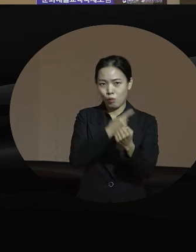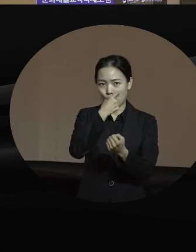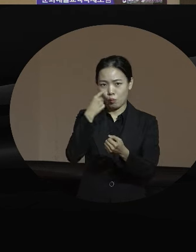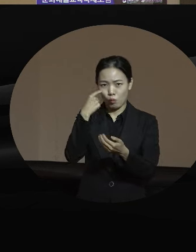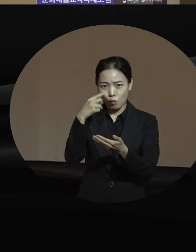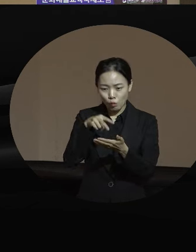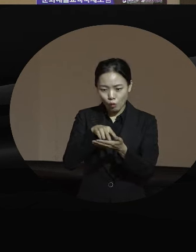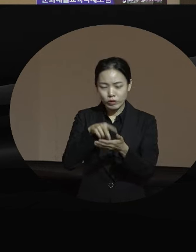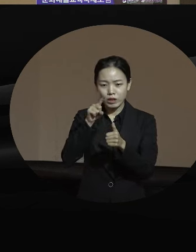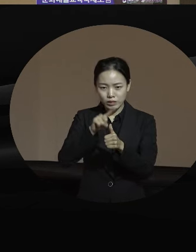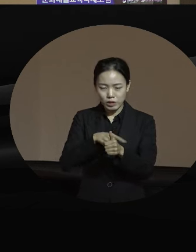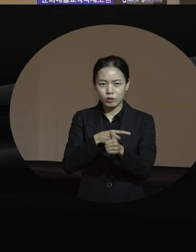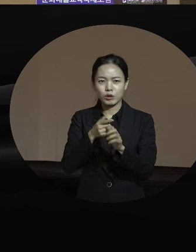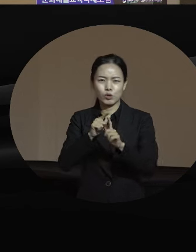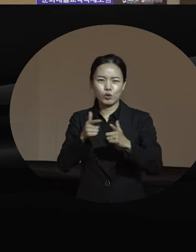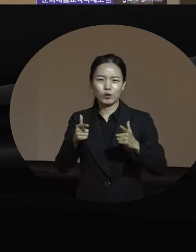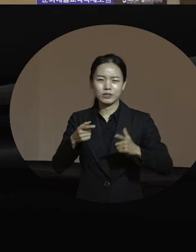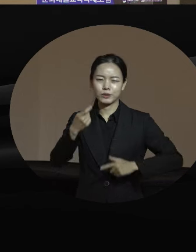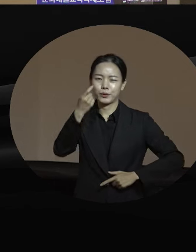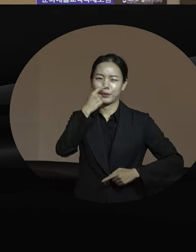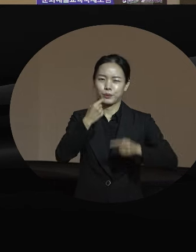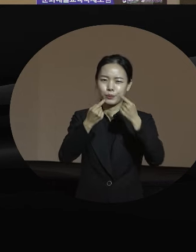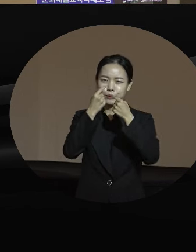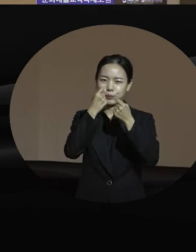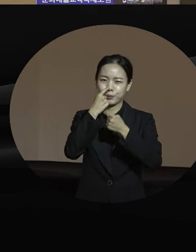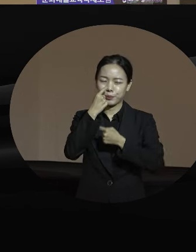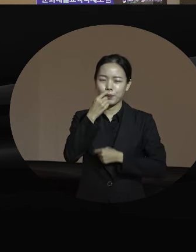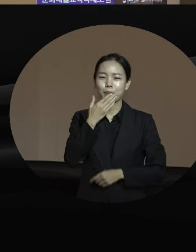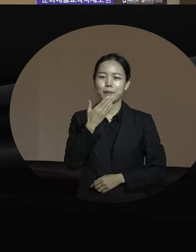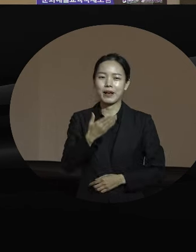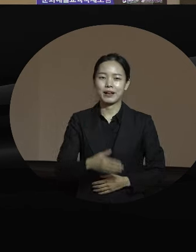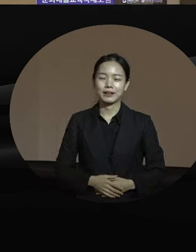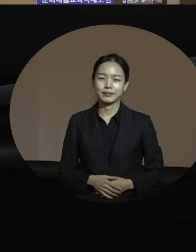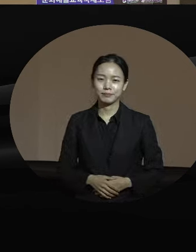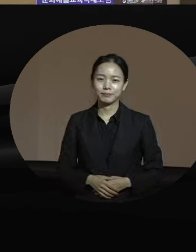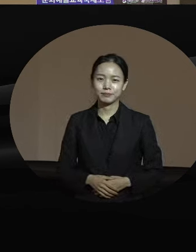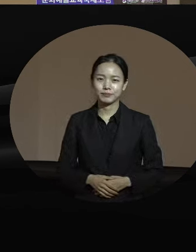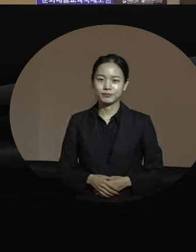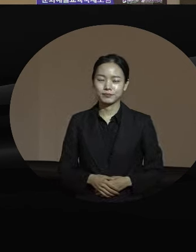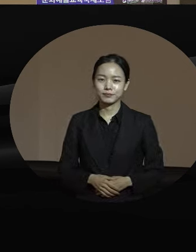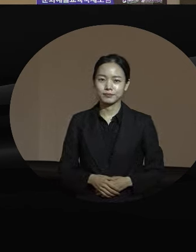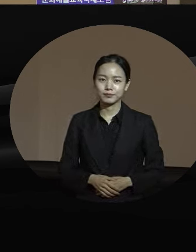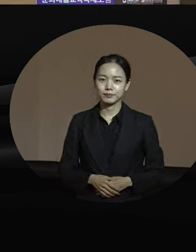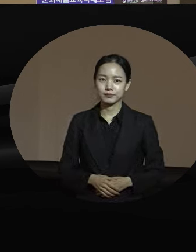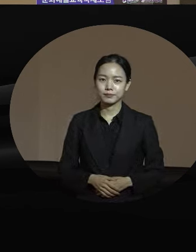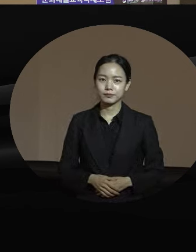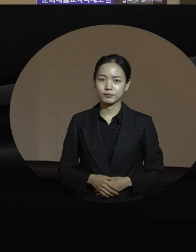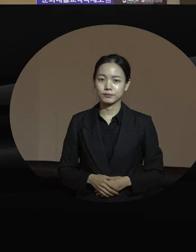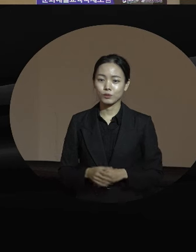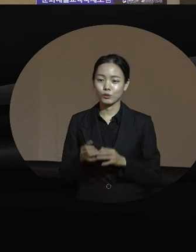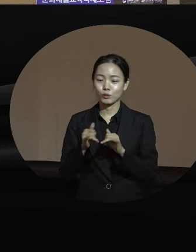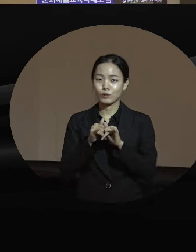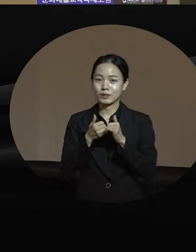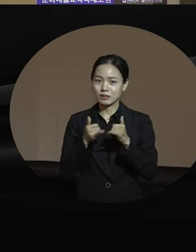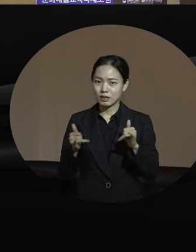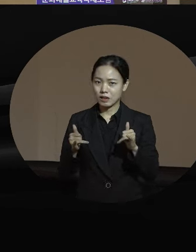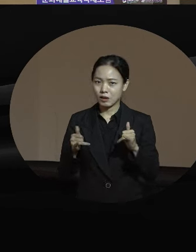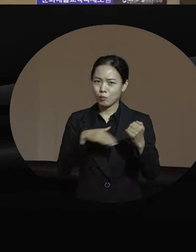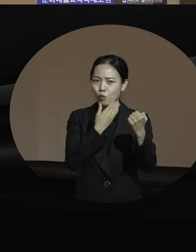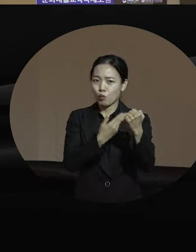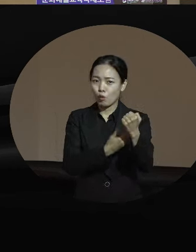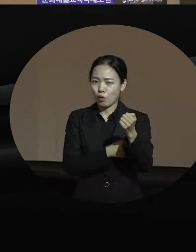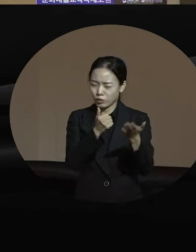이러한 기본 원칙은 인간의 존엄과 가치를 천명한 최상의 법인 헌법으로부터, 또 인간다운 생활을 할 권리를